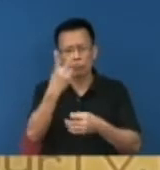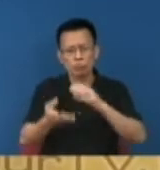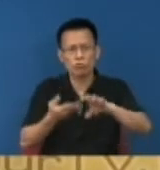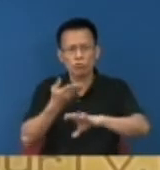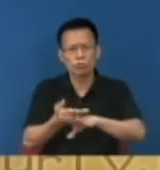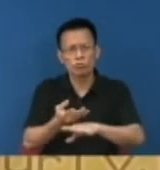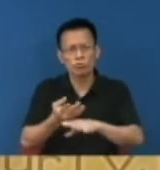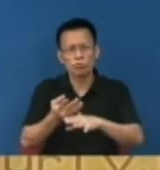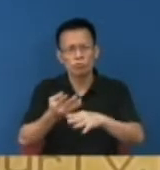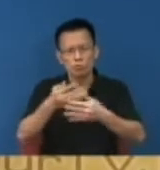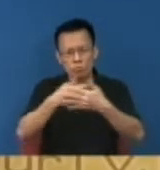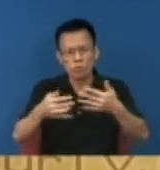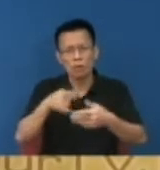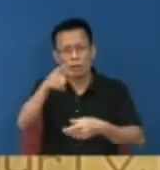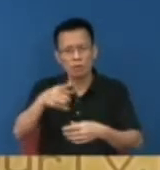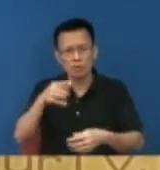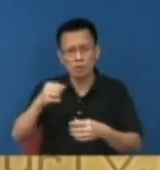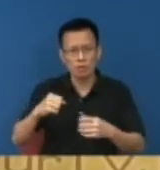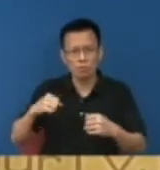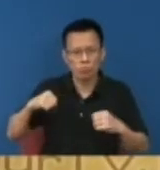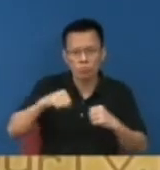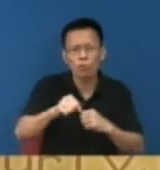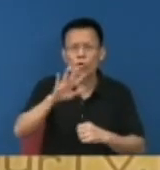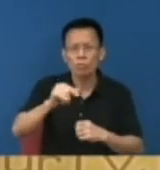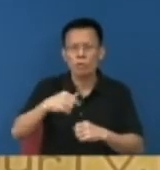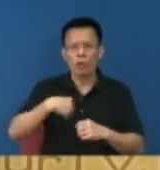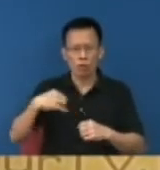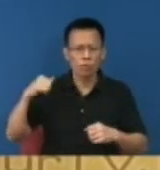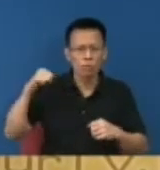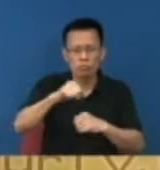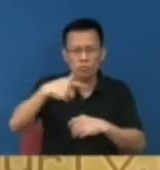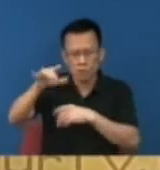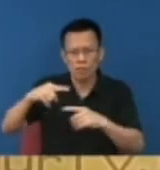點解你推就得，人推就唔得咧？點解